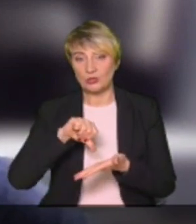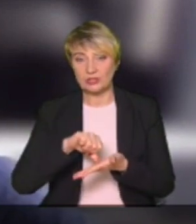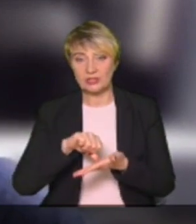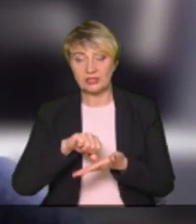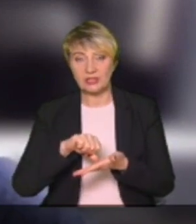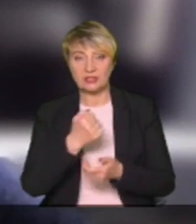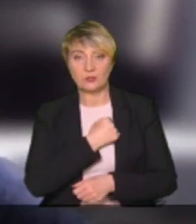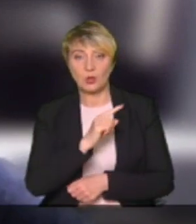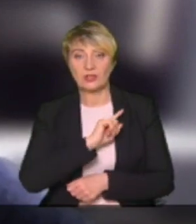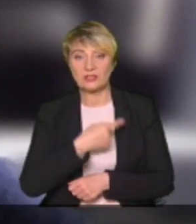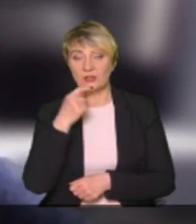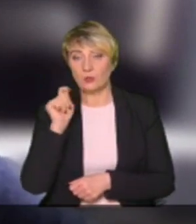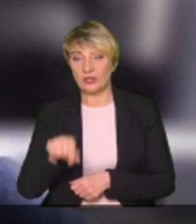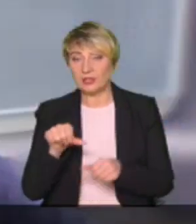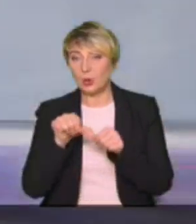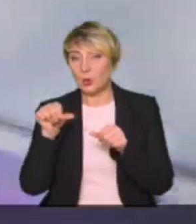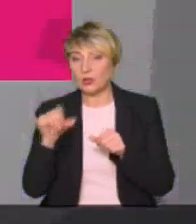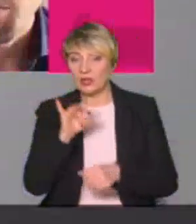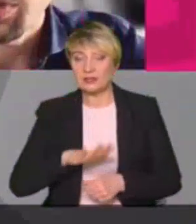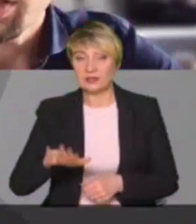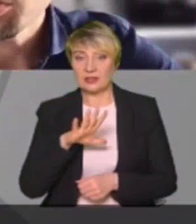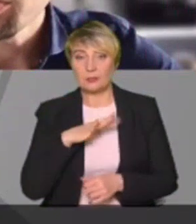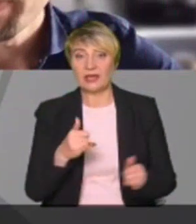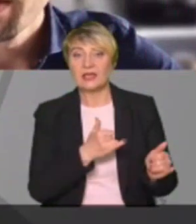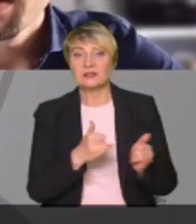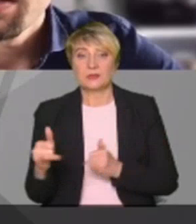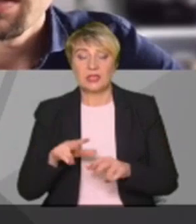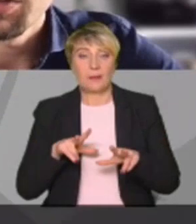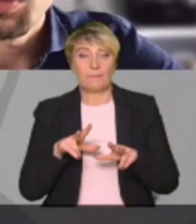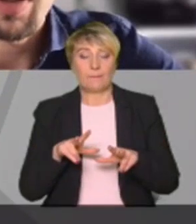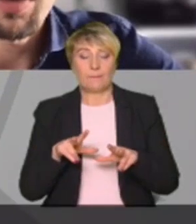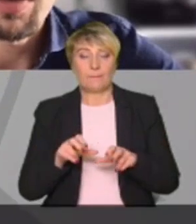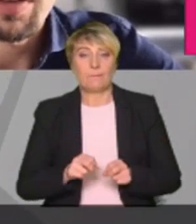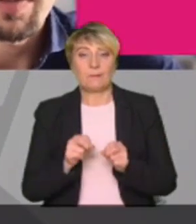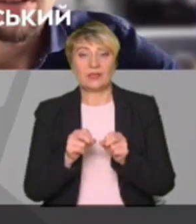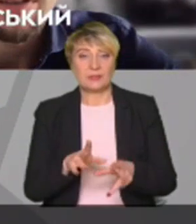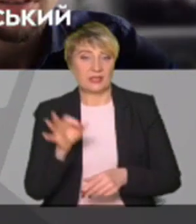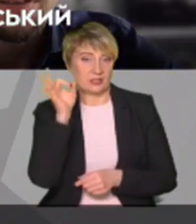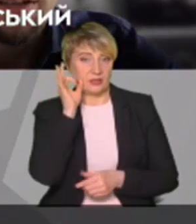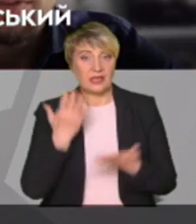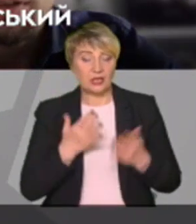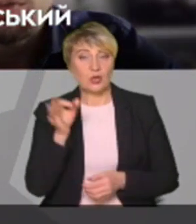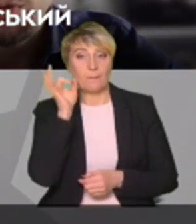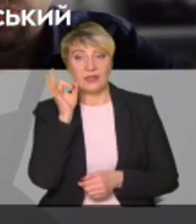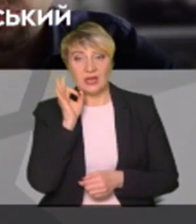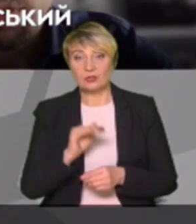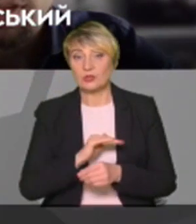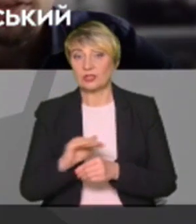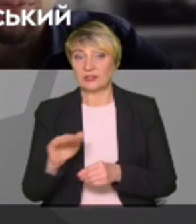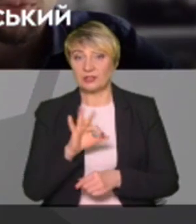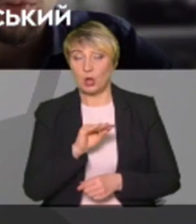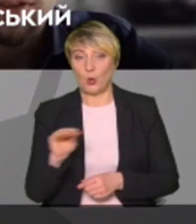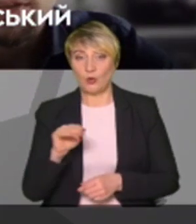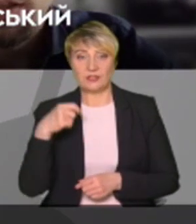кожної окремої країни, гаранта, в забезпеченні безпеки. В подальшому, якщо ви пригадуєте, на рівні уже Офісу